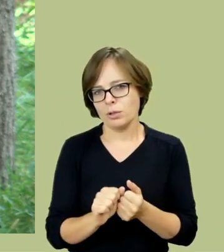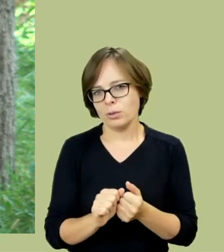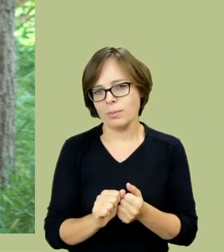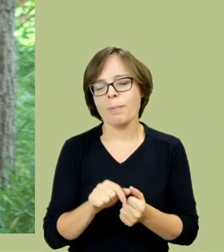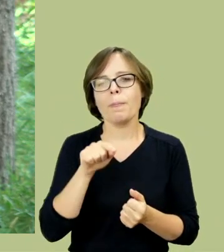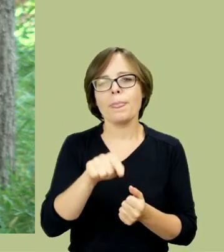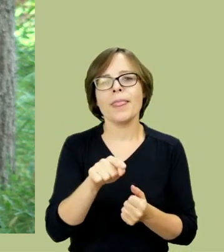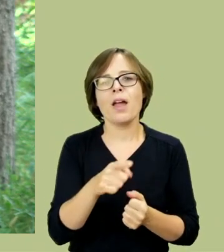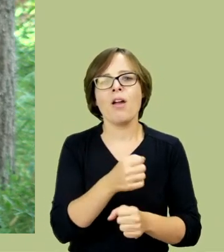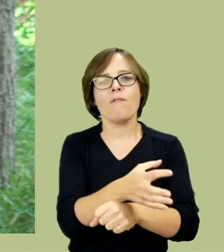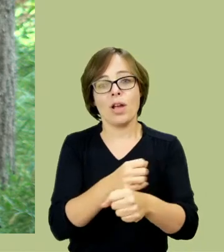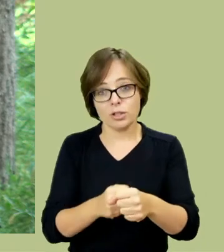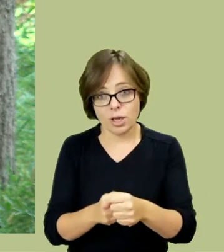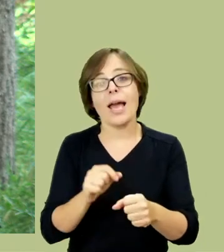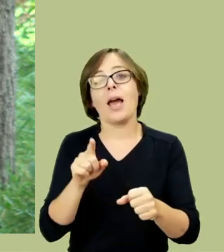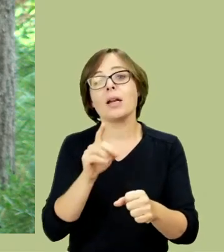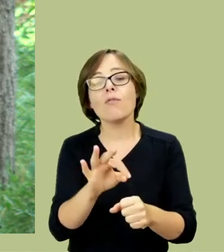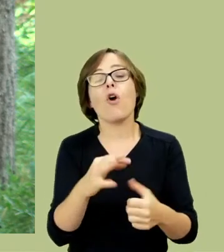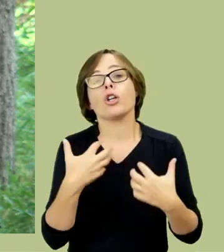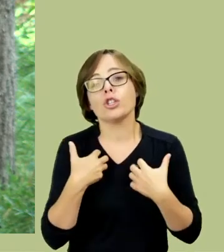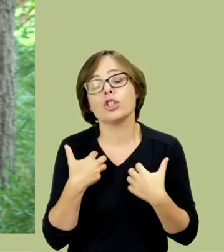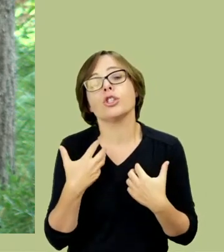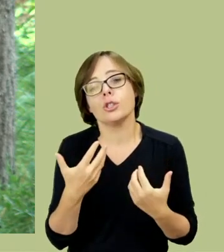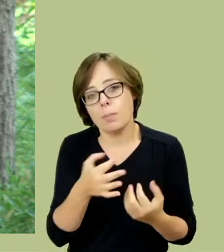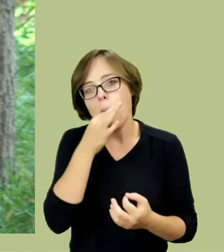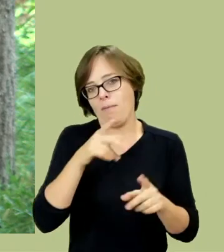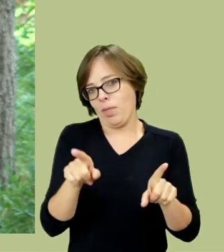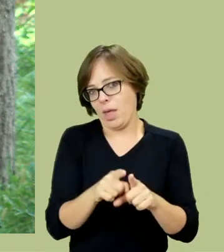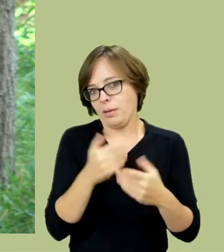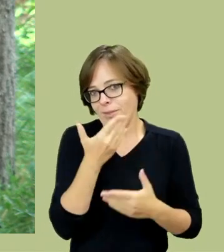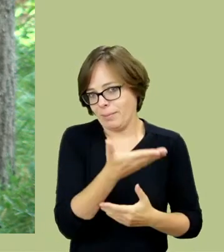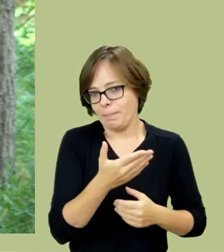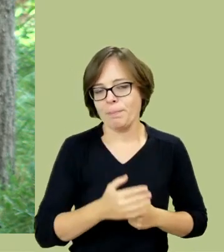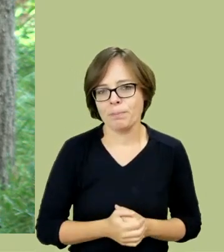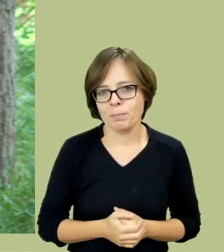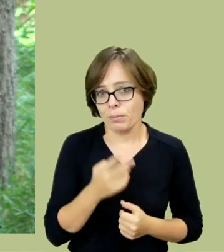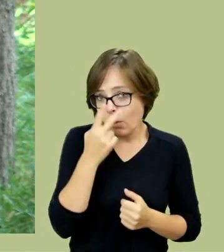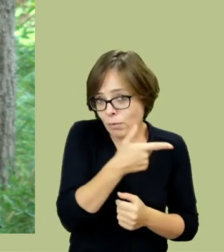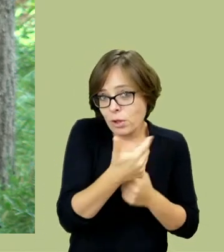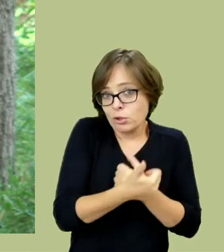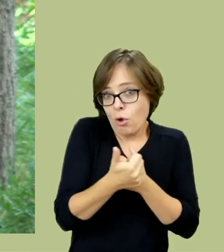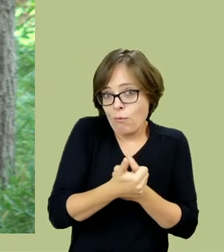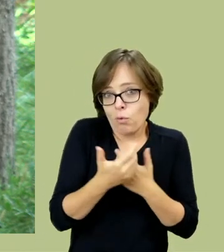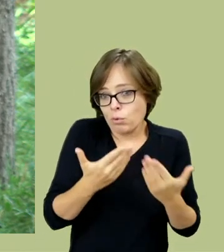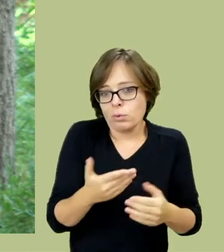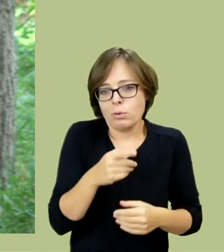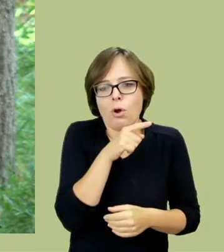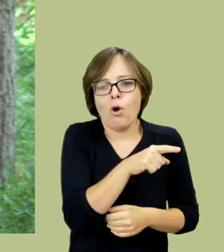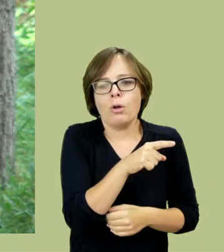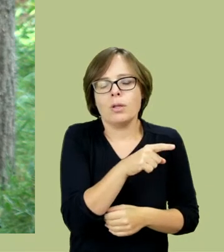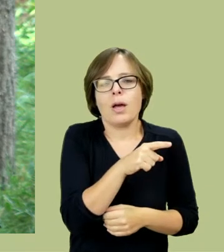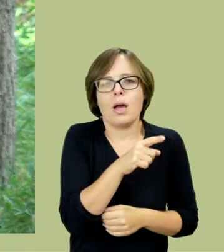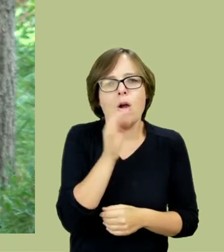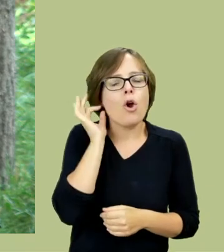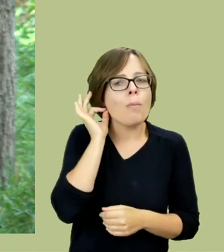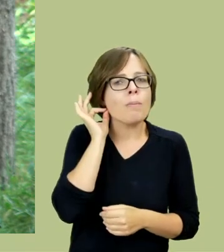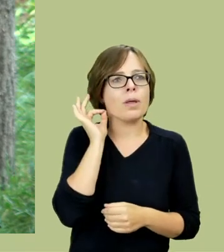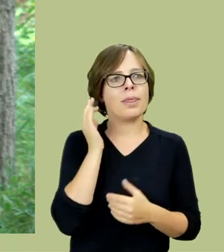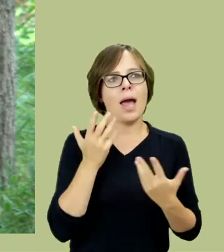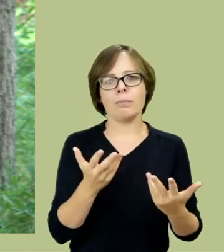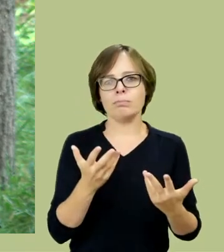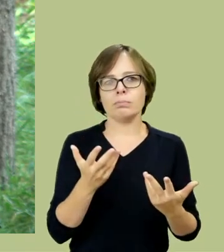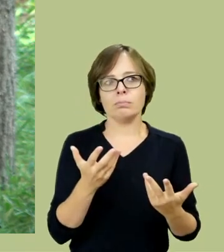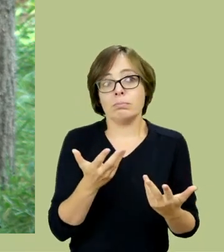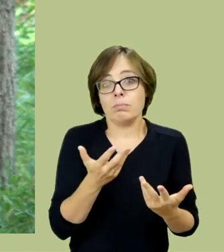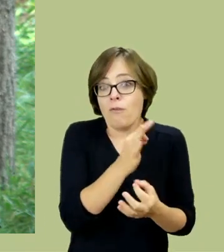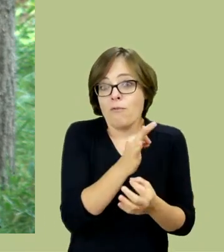to mówiono, też się poprawił. Wszystko to są dla mnie dowody na to, jak bardzo była kobietą na swoje czasy w